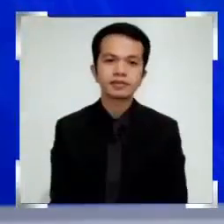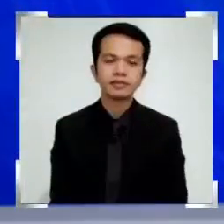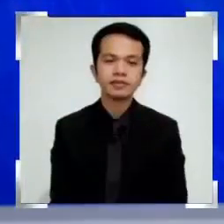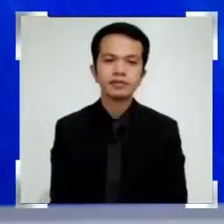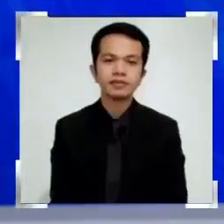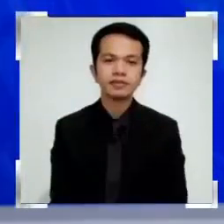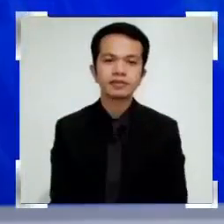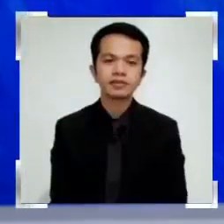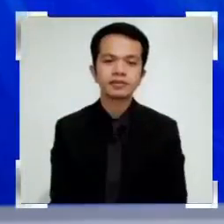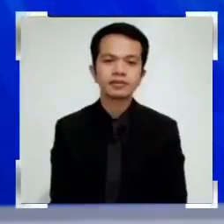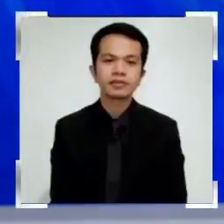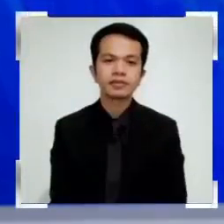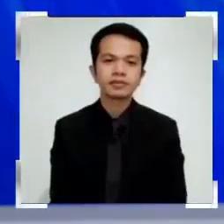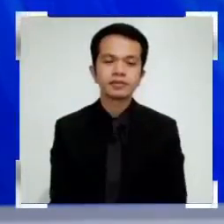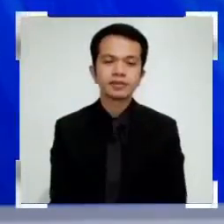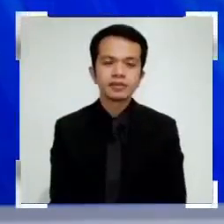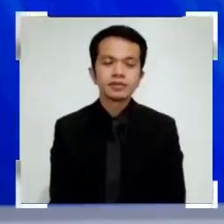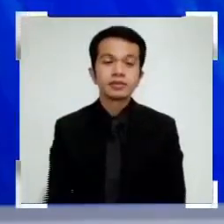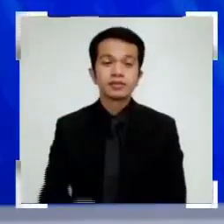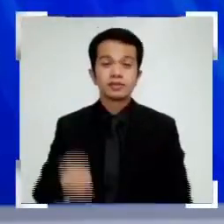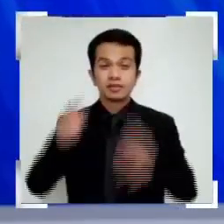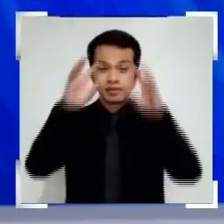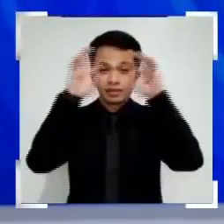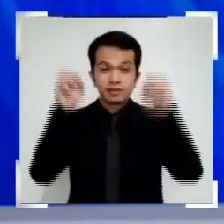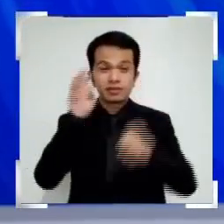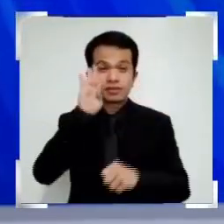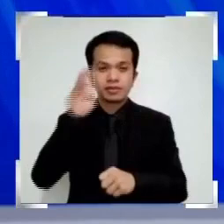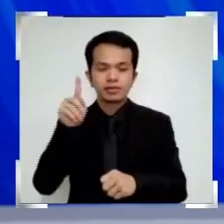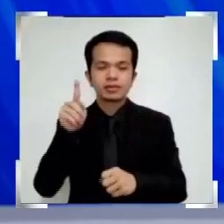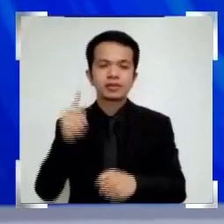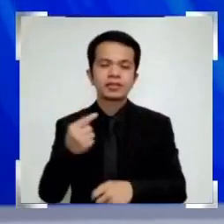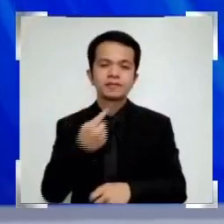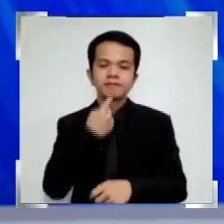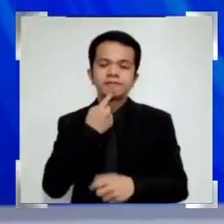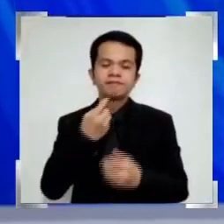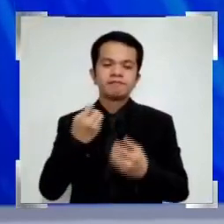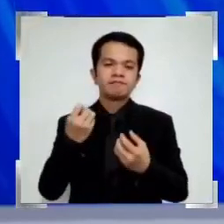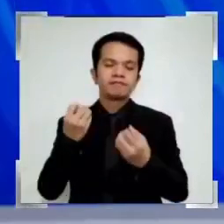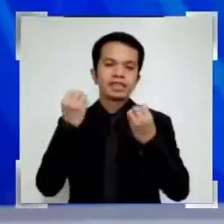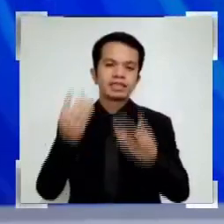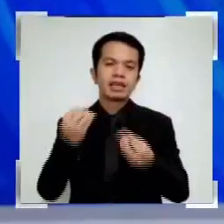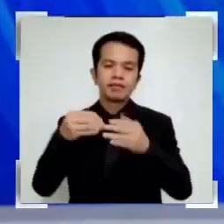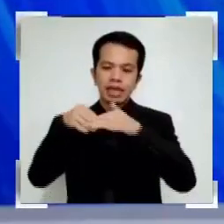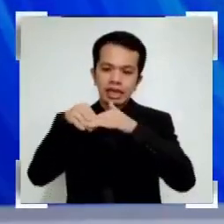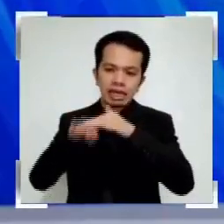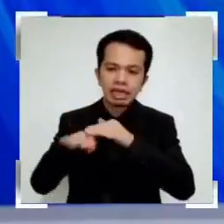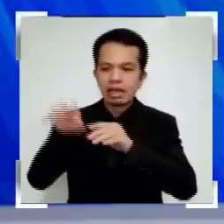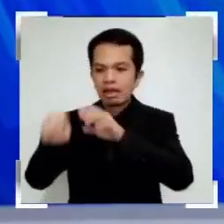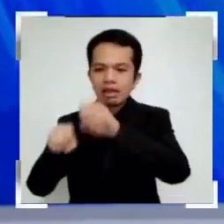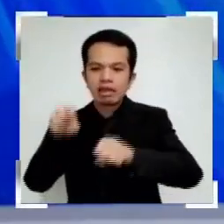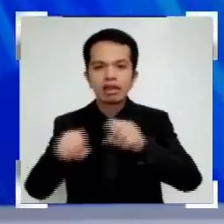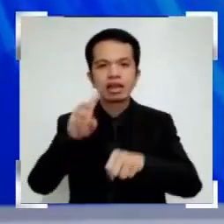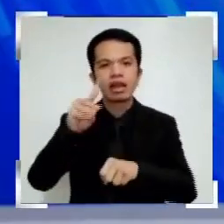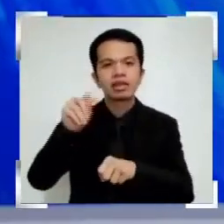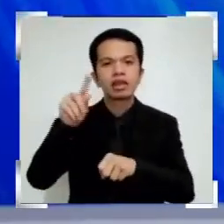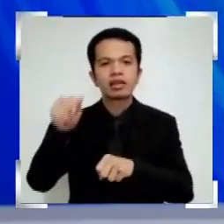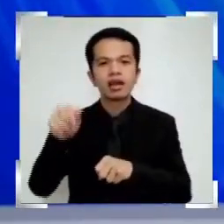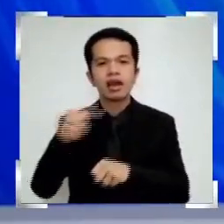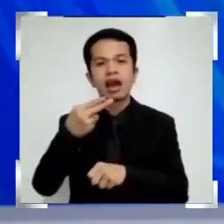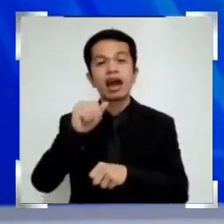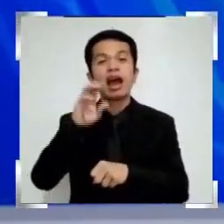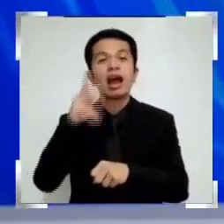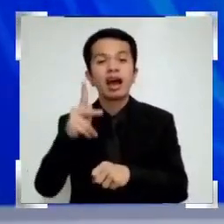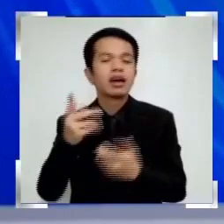Dismayado raw si Pangulong Marcos sa sunod-sunod na pag-hack sa gobyerno na ang pinakabagong biktima ay bahagi ng gabinete. Kaya pinulong niya ang